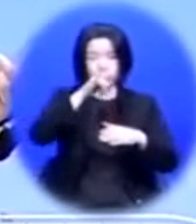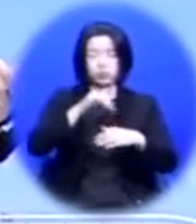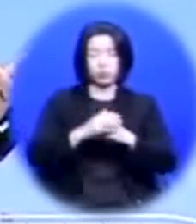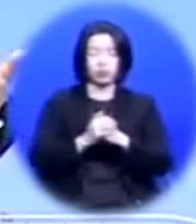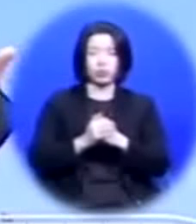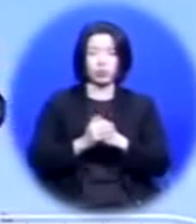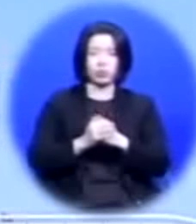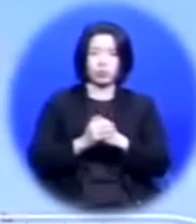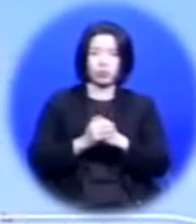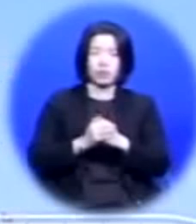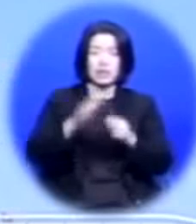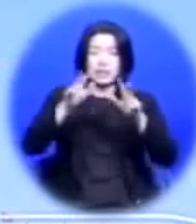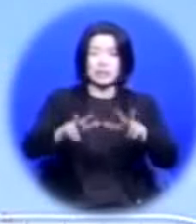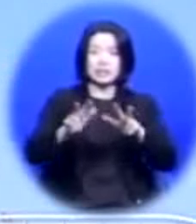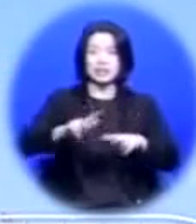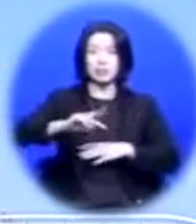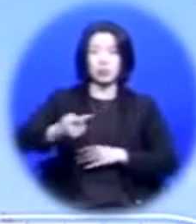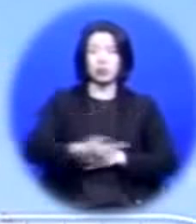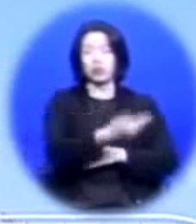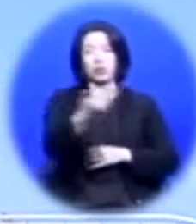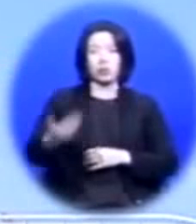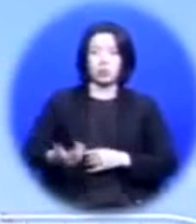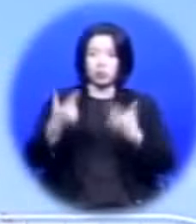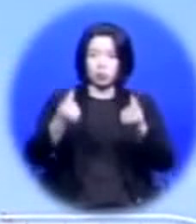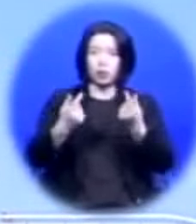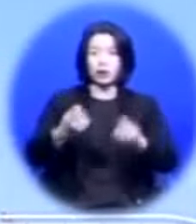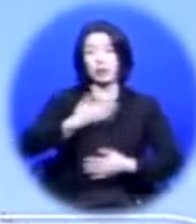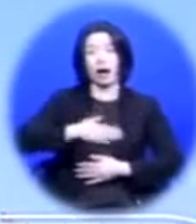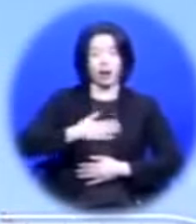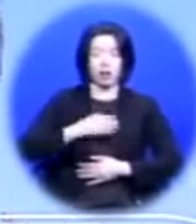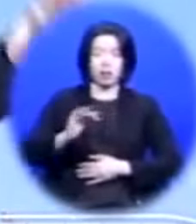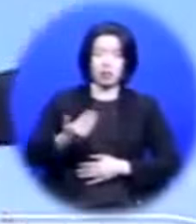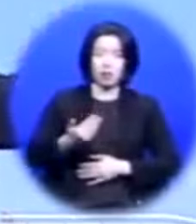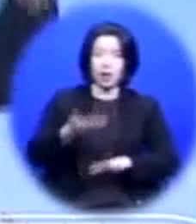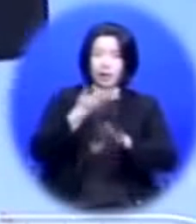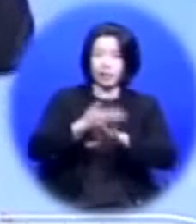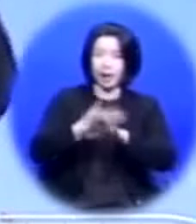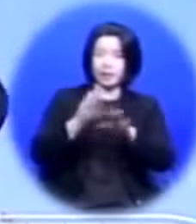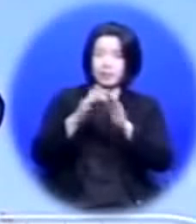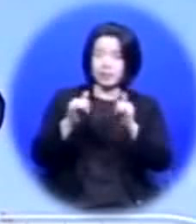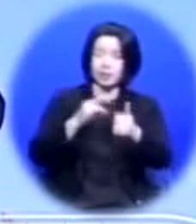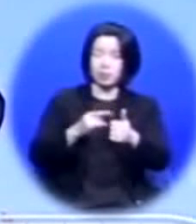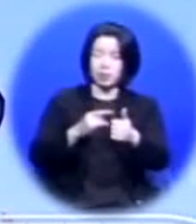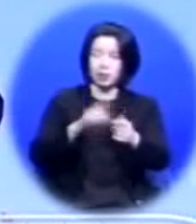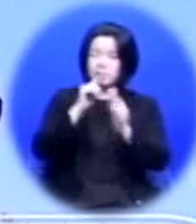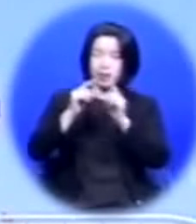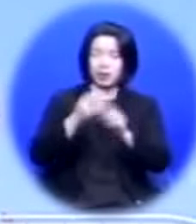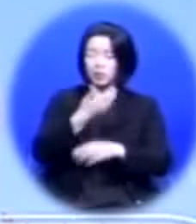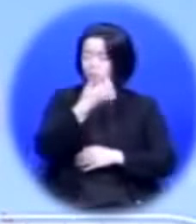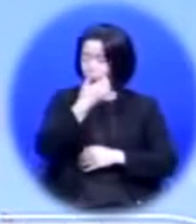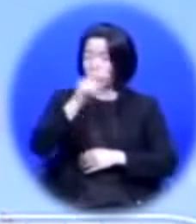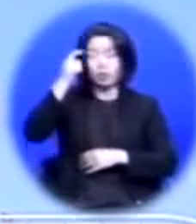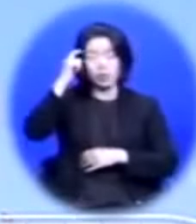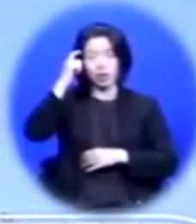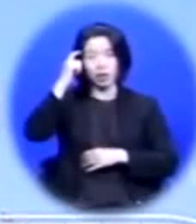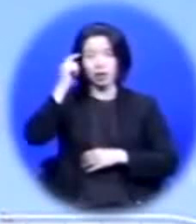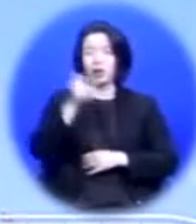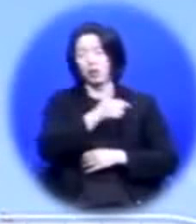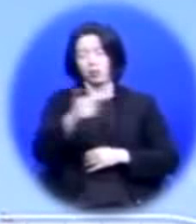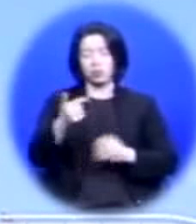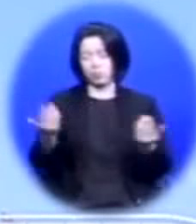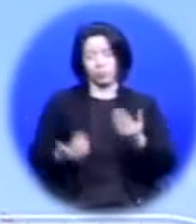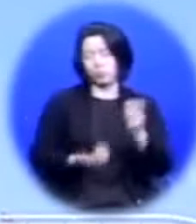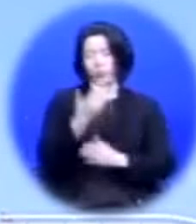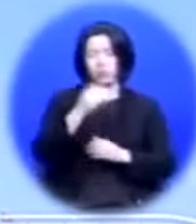버려요 지금도 여러분 똑같은 걸 아셔야 됩니다 남에게 말하기 부끄러운 생각 큰일납니다